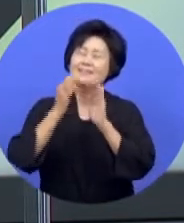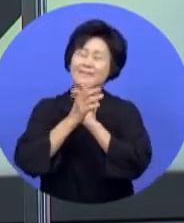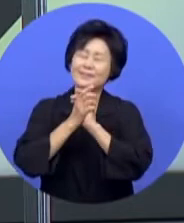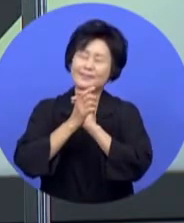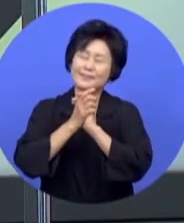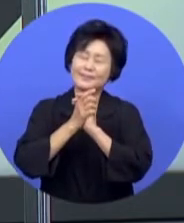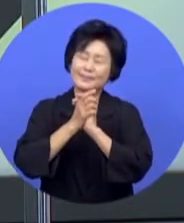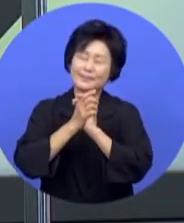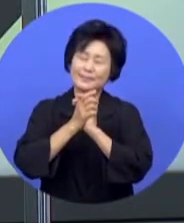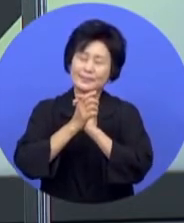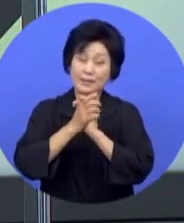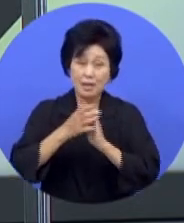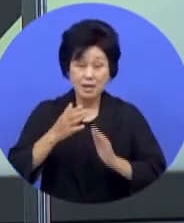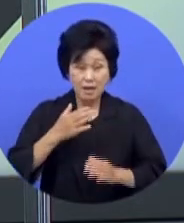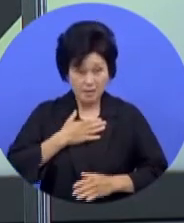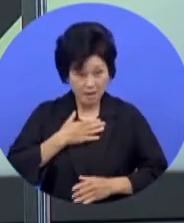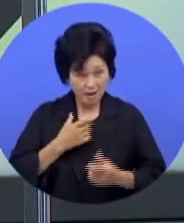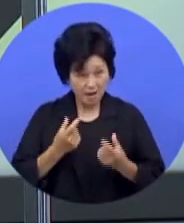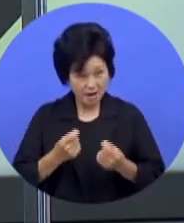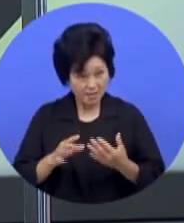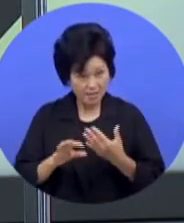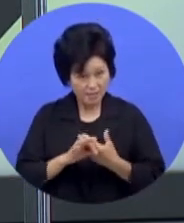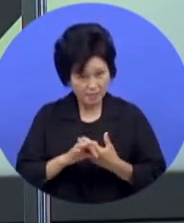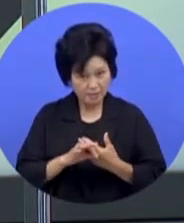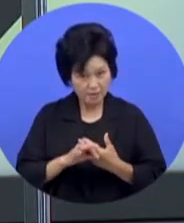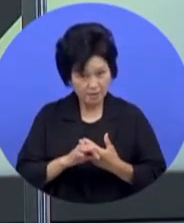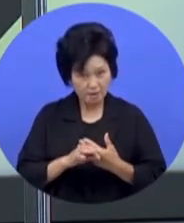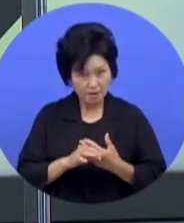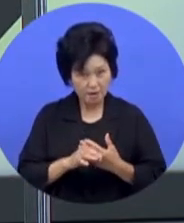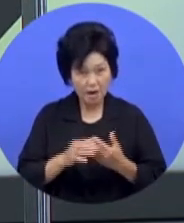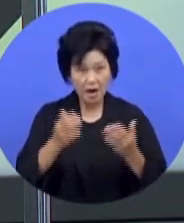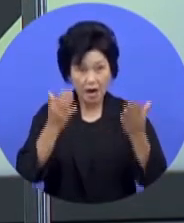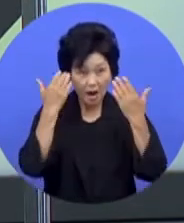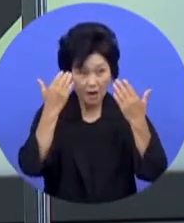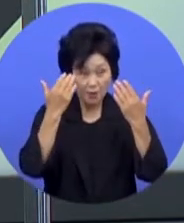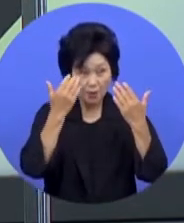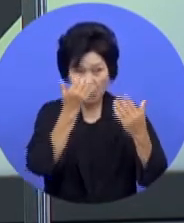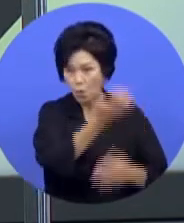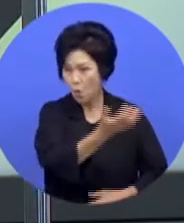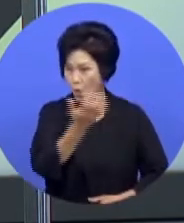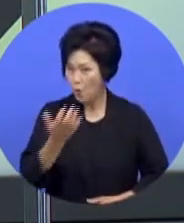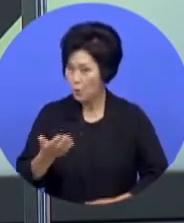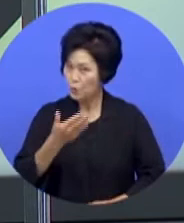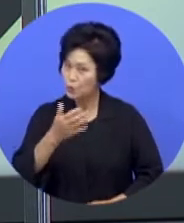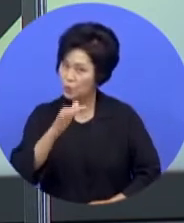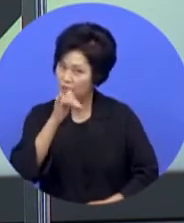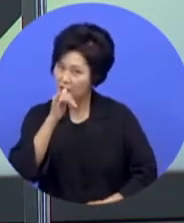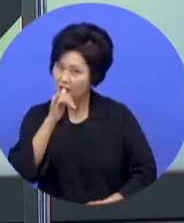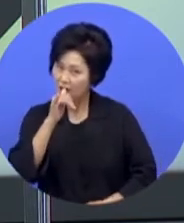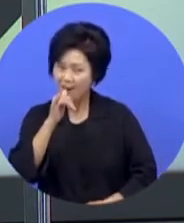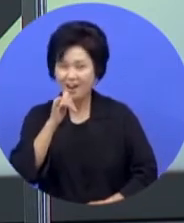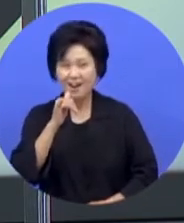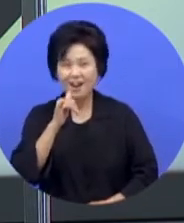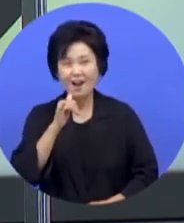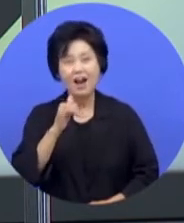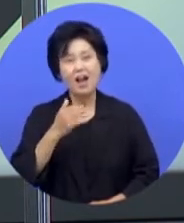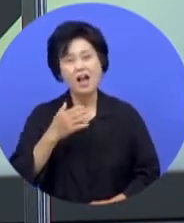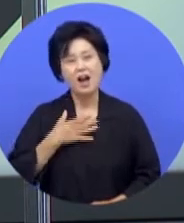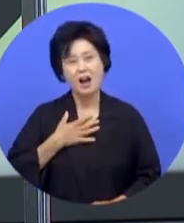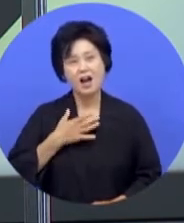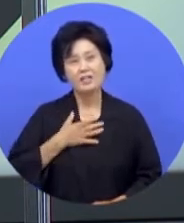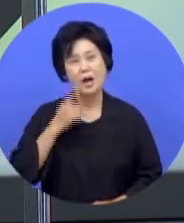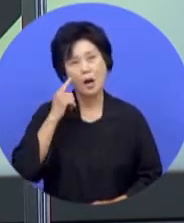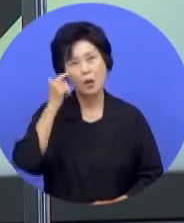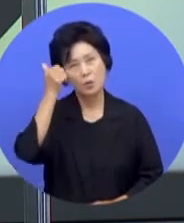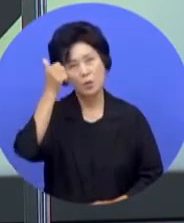할 정도로 우리 학부모님들이 우리 자녀들에 대한 교육이 나 이상으로 목사 이상으로 더 관심이